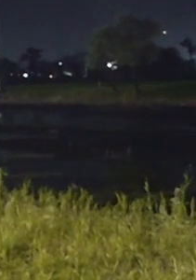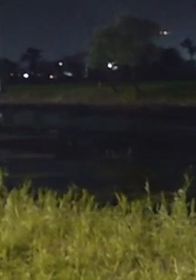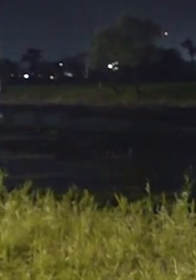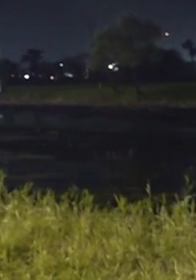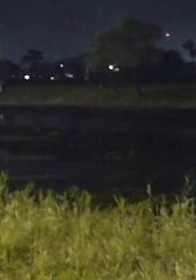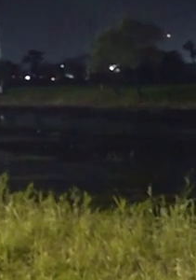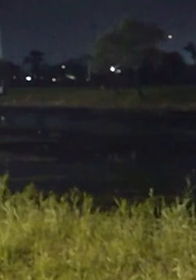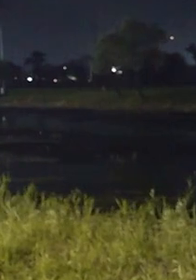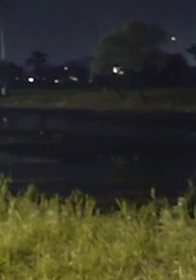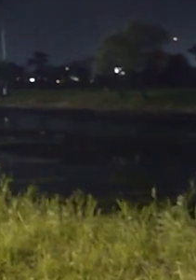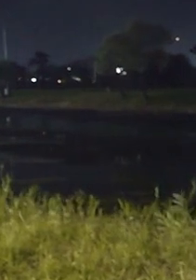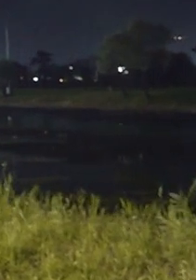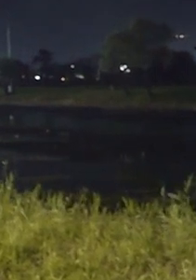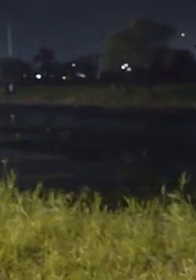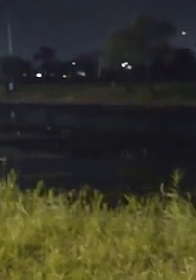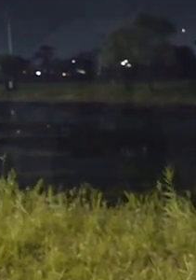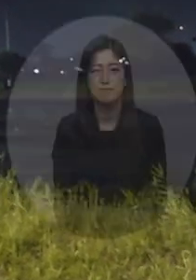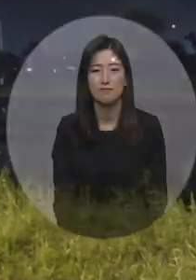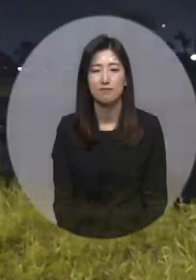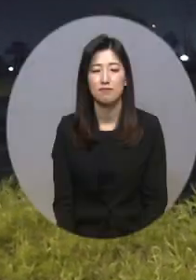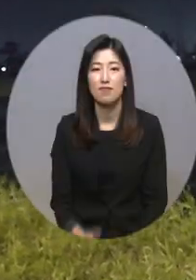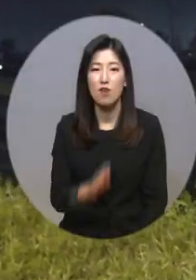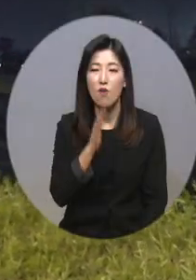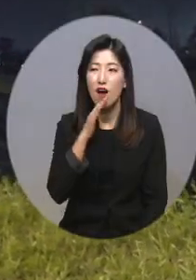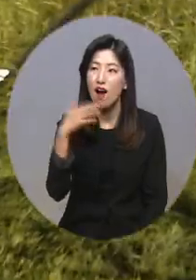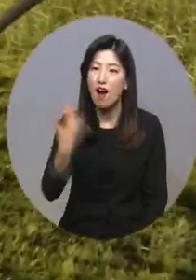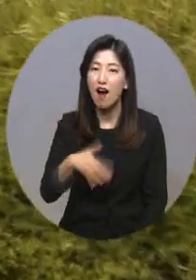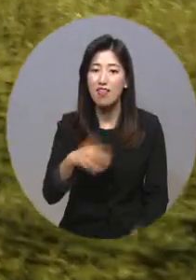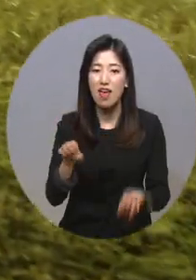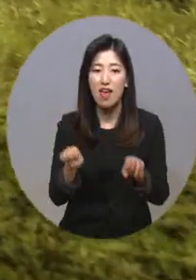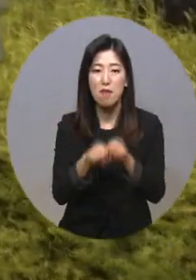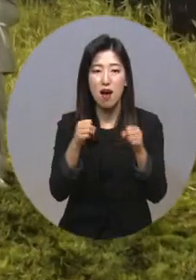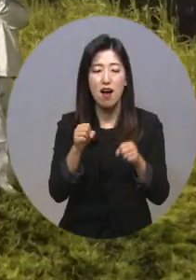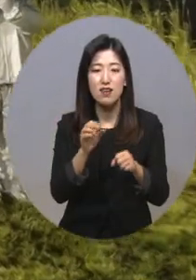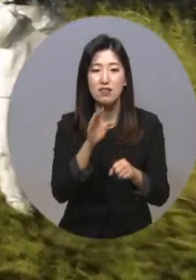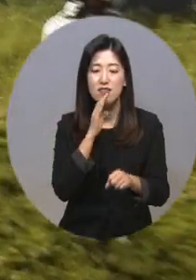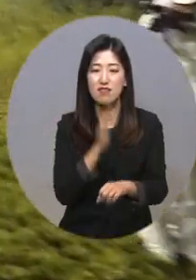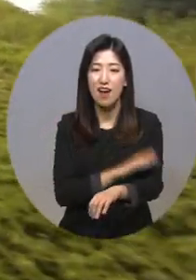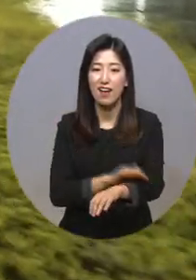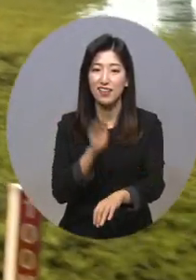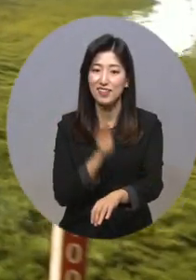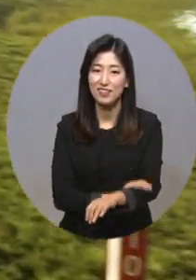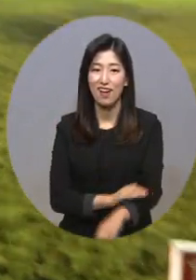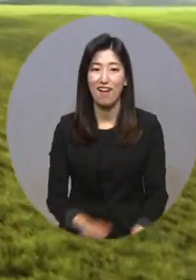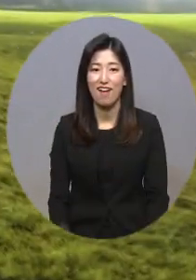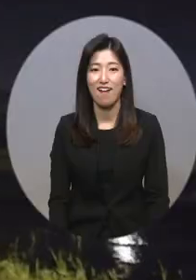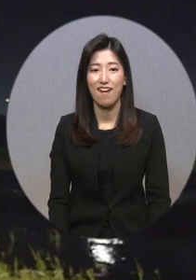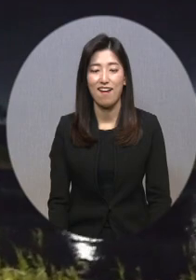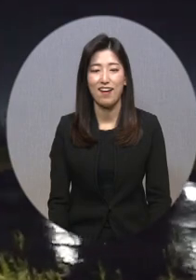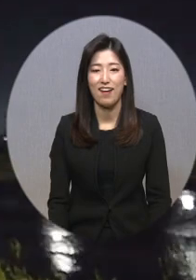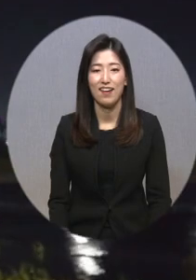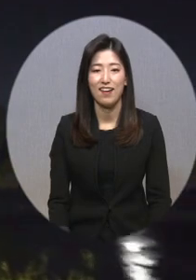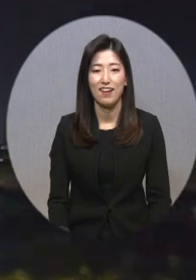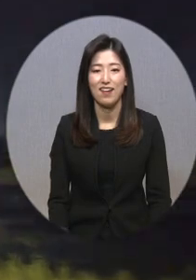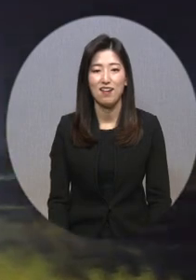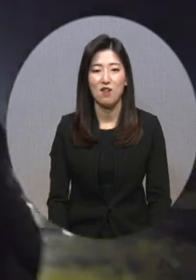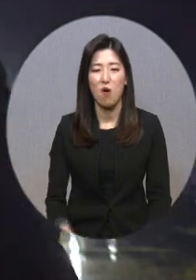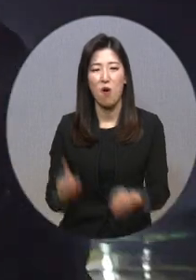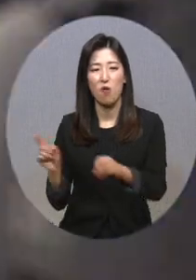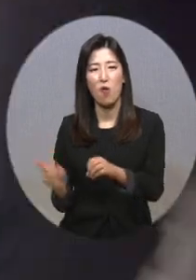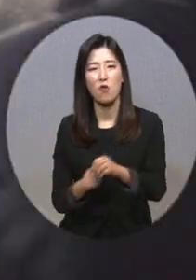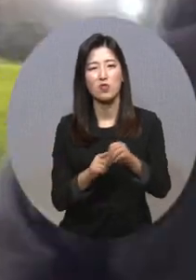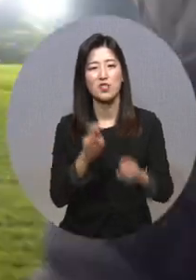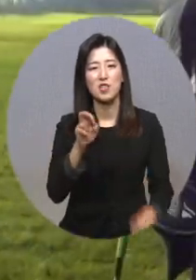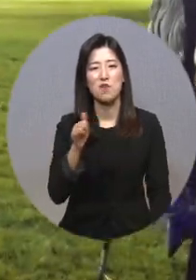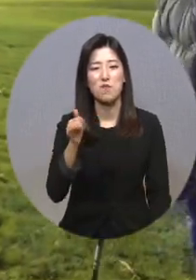예 알았어요 와 1.1 좀더 아 역시 5 꼭 출회 명 의